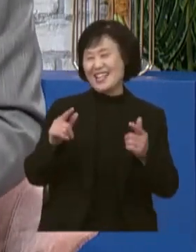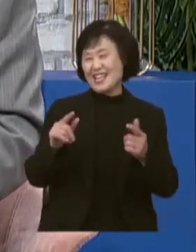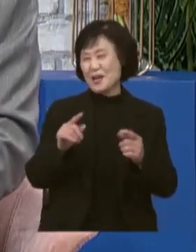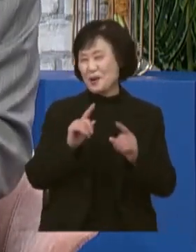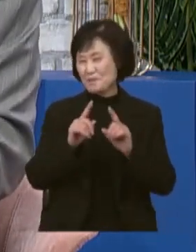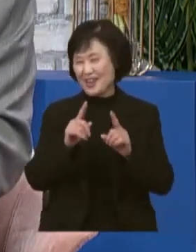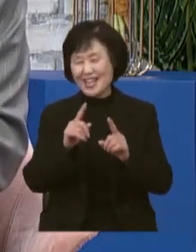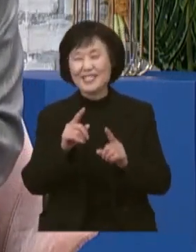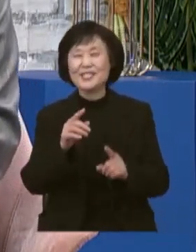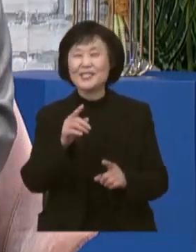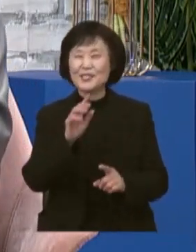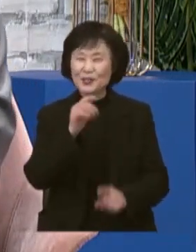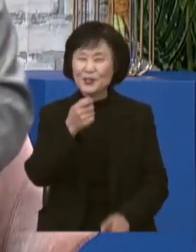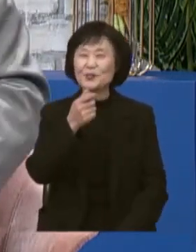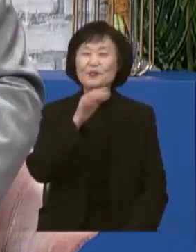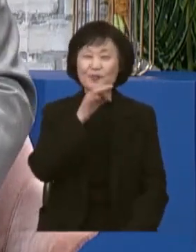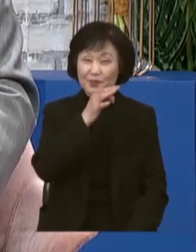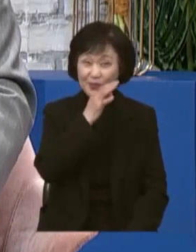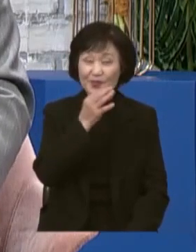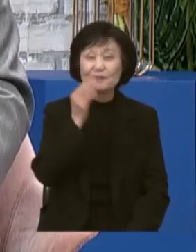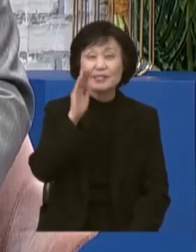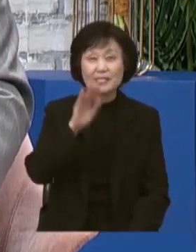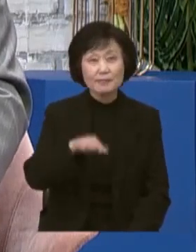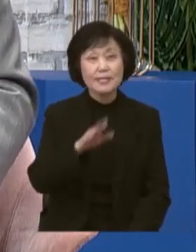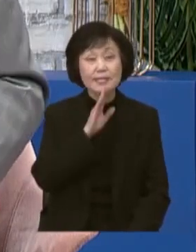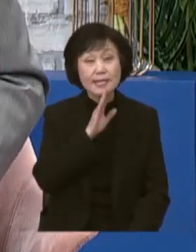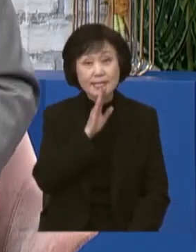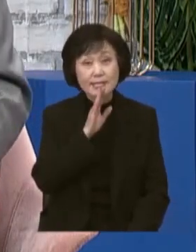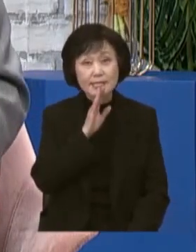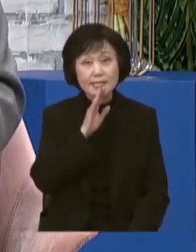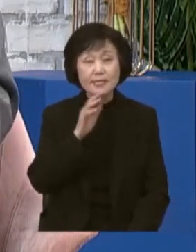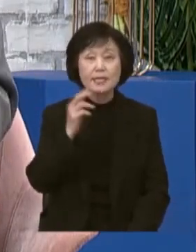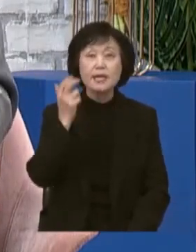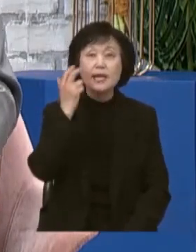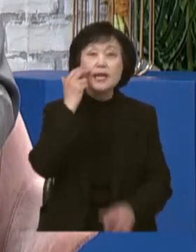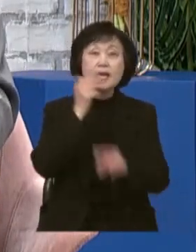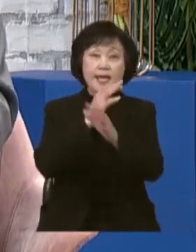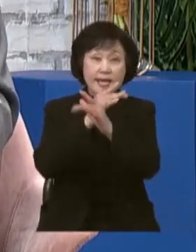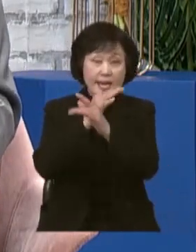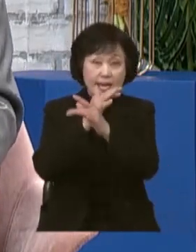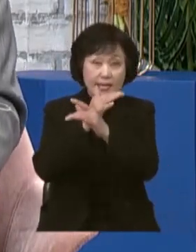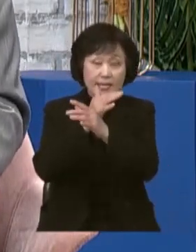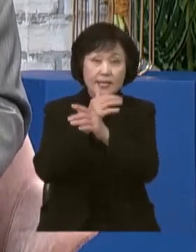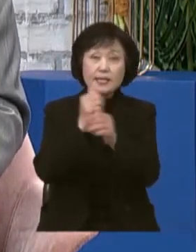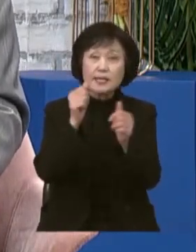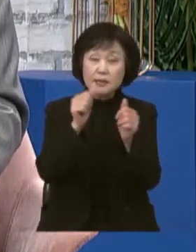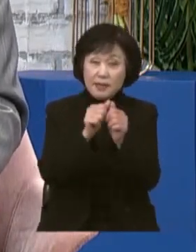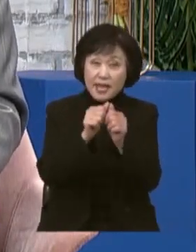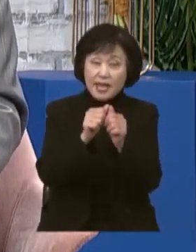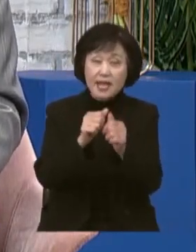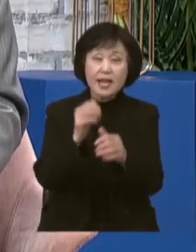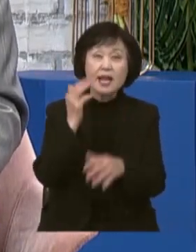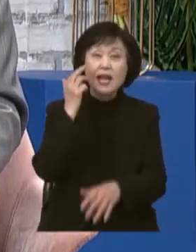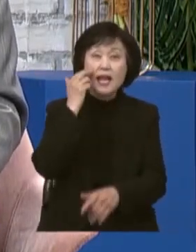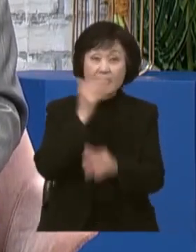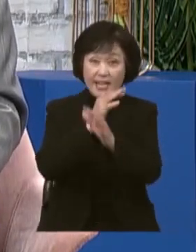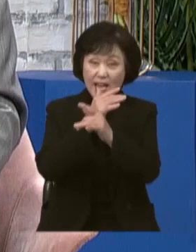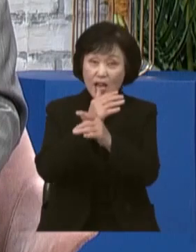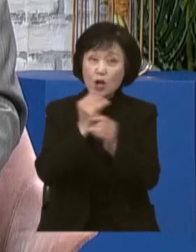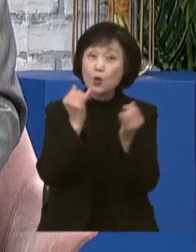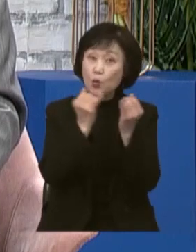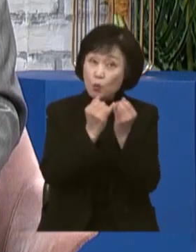그렇지만 아니 근데 네. 사실은 왜 개그맨 개그우먼